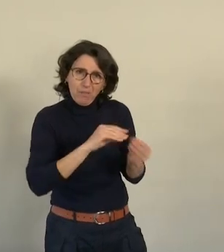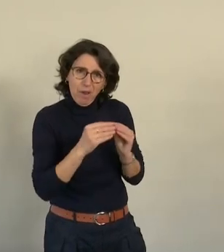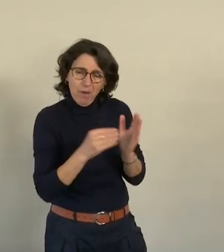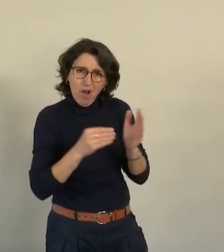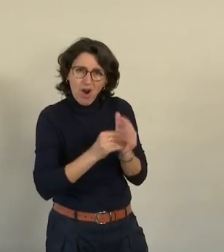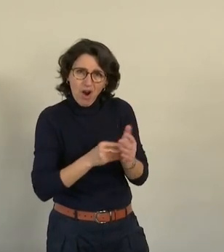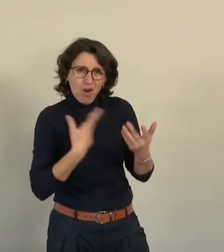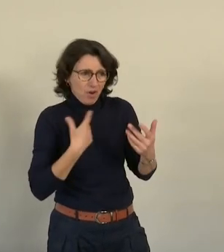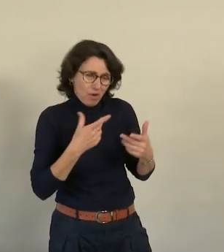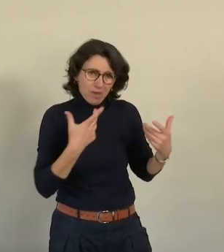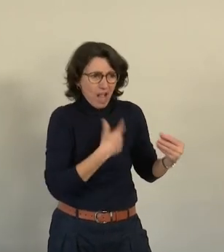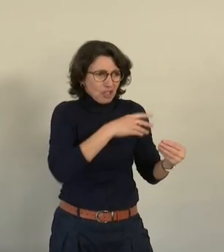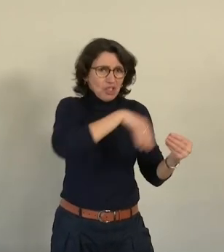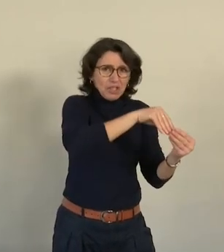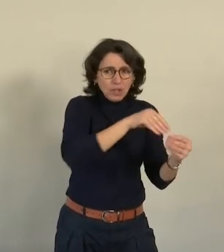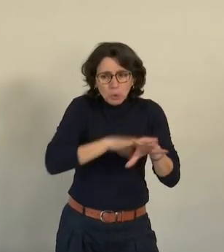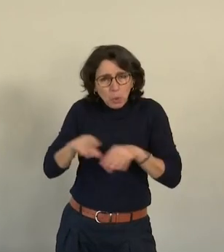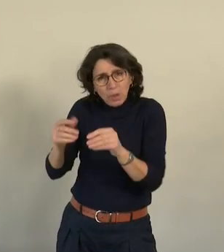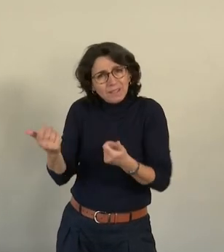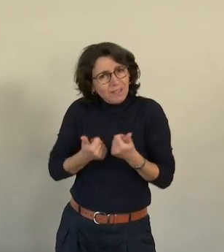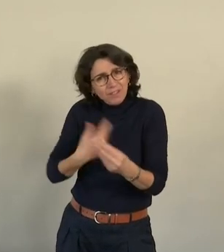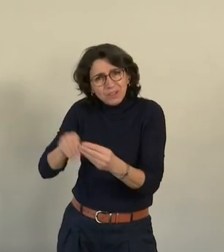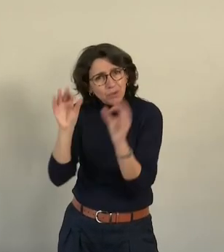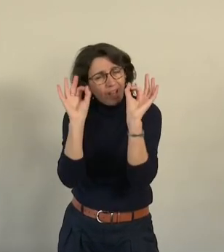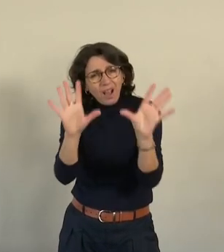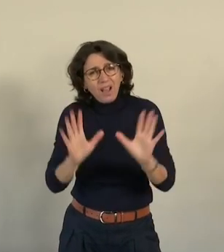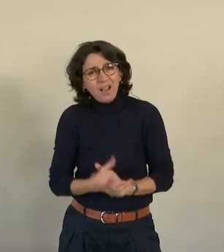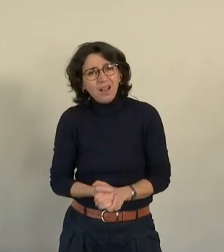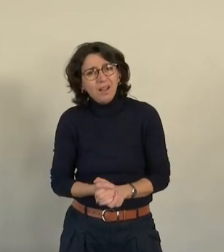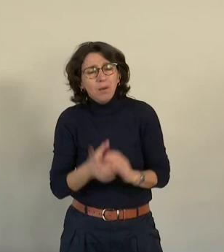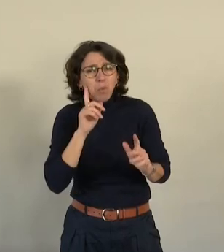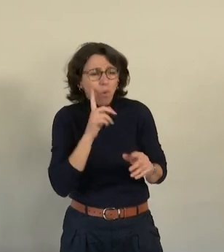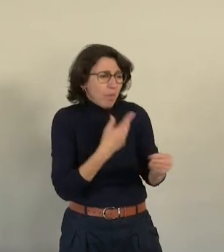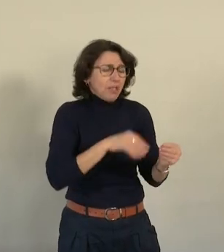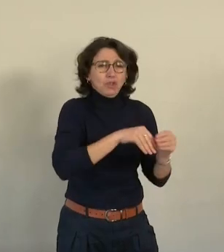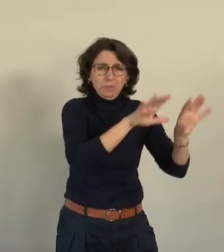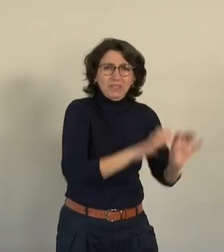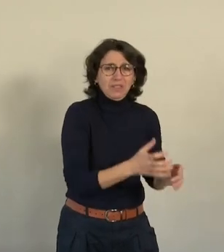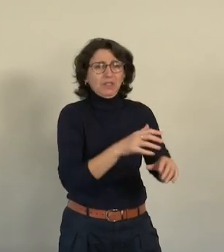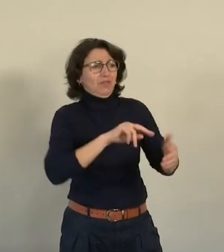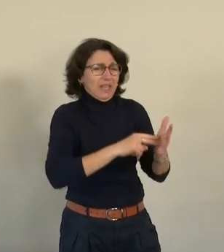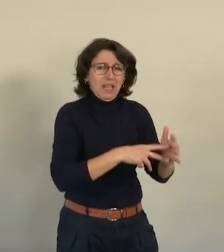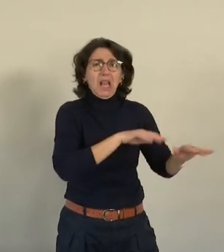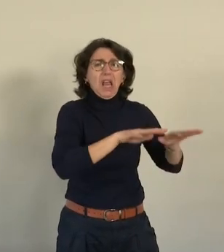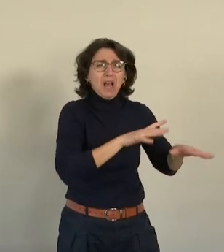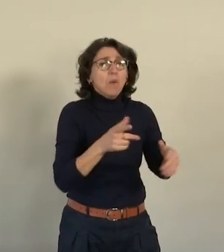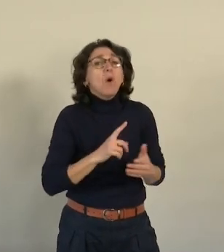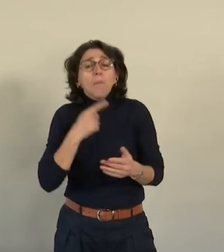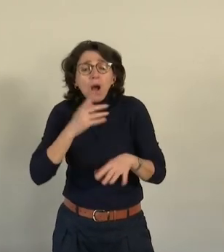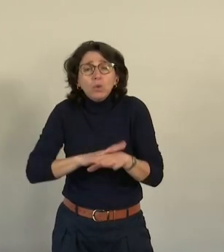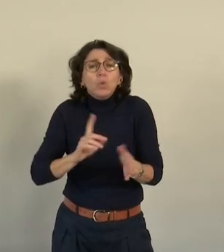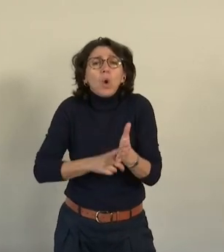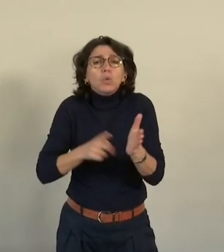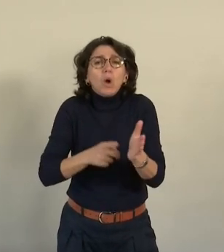apporter aucun service supplémentaire au grenoblois parce que vous parlez sans cesse de droit mais vous n'en apportez